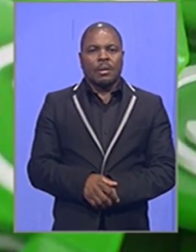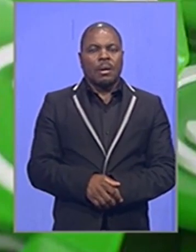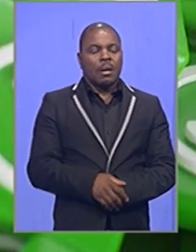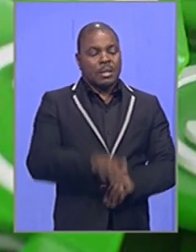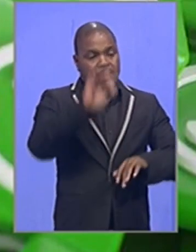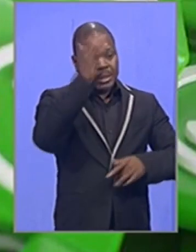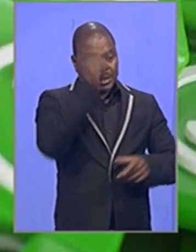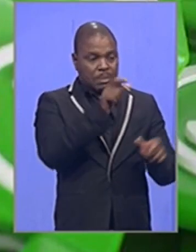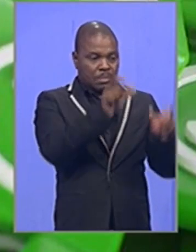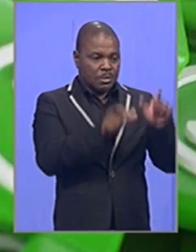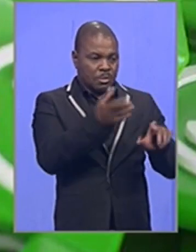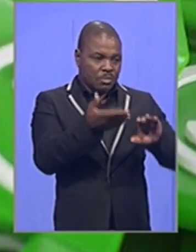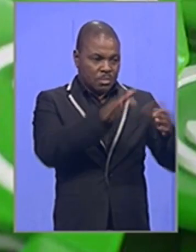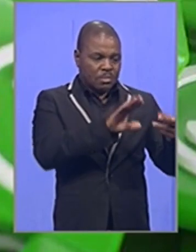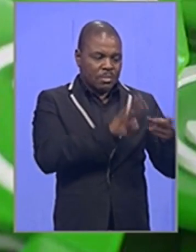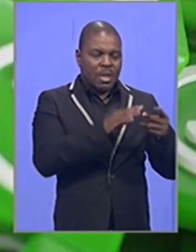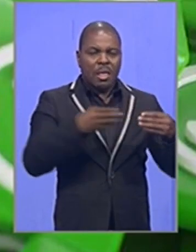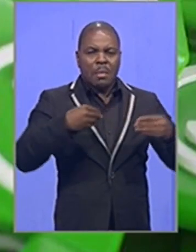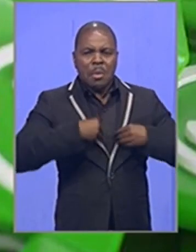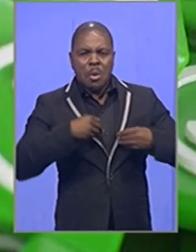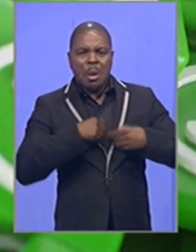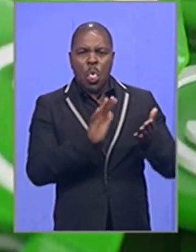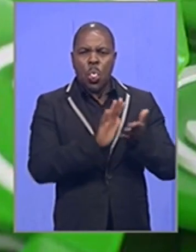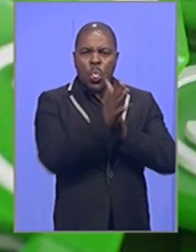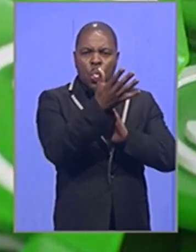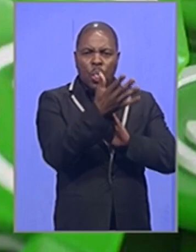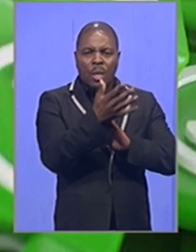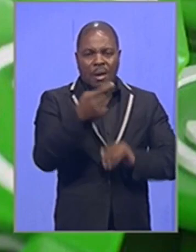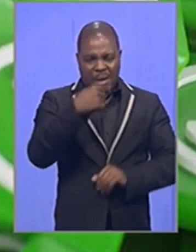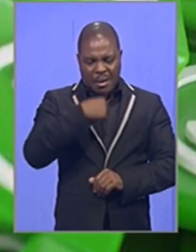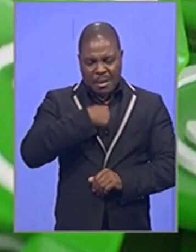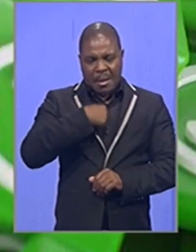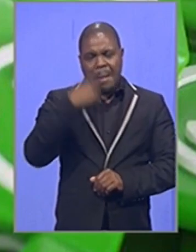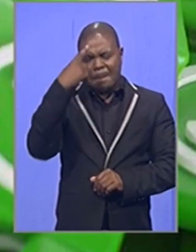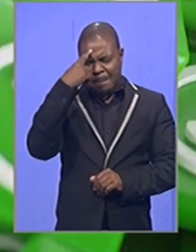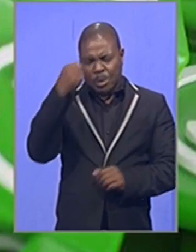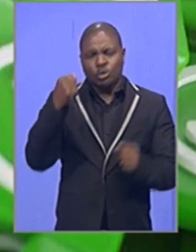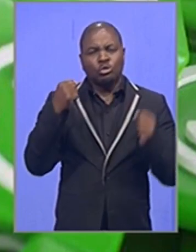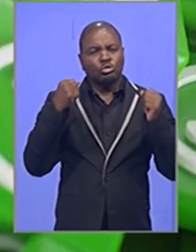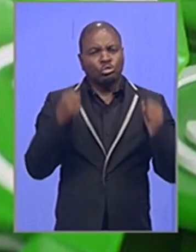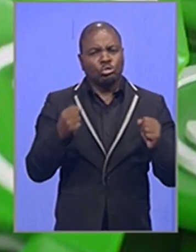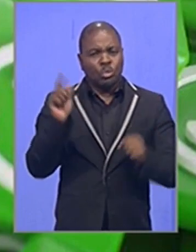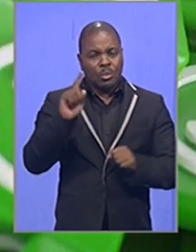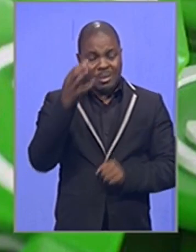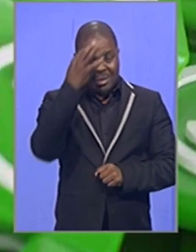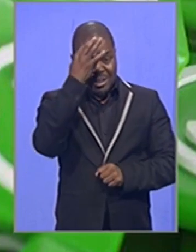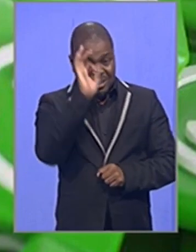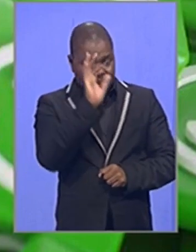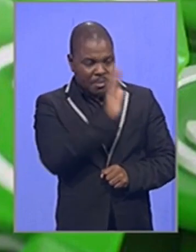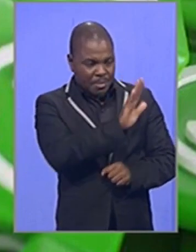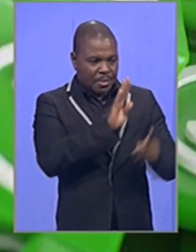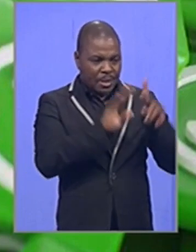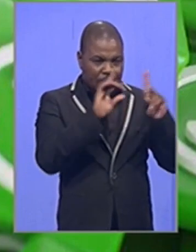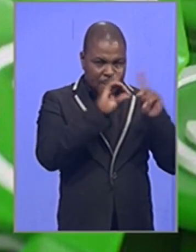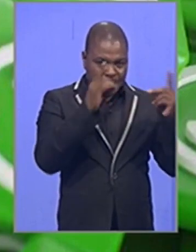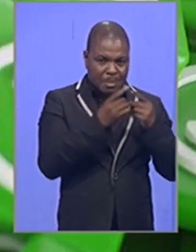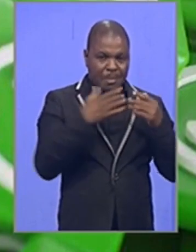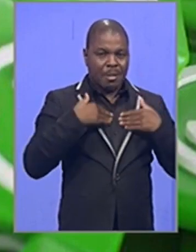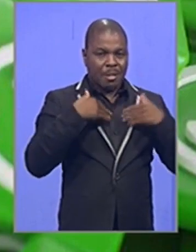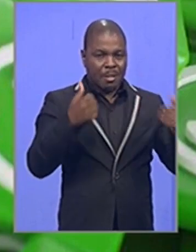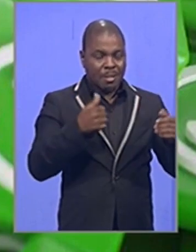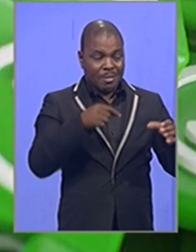ha bakudi le thepa e senyehang. Ke na le tumelo e tileng ya hore mmuso le lefapha la tsa